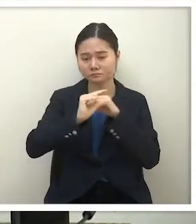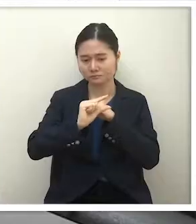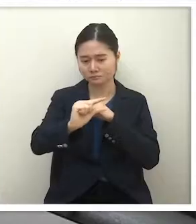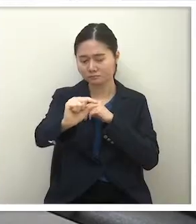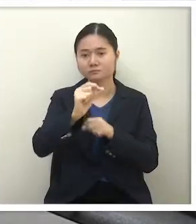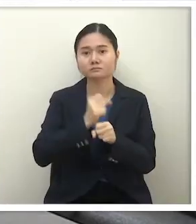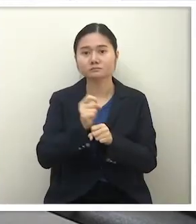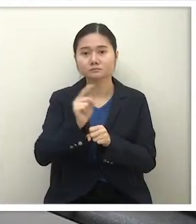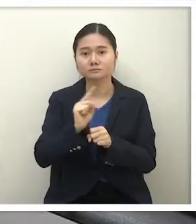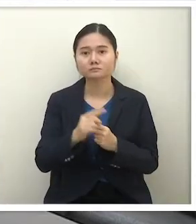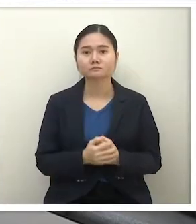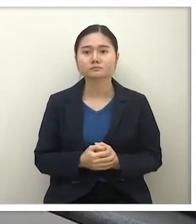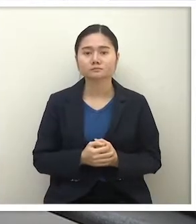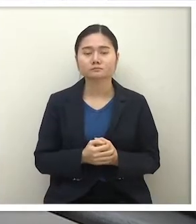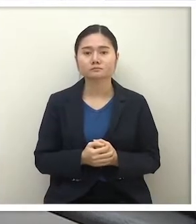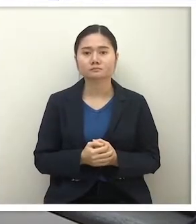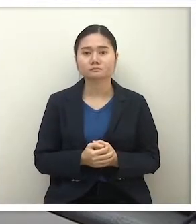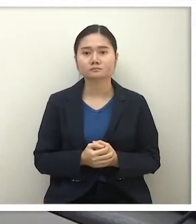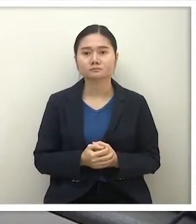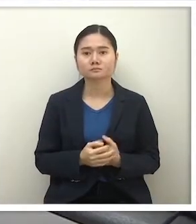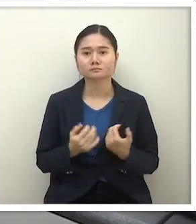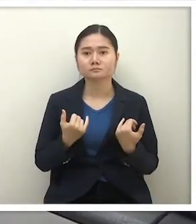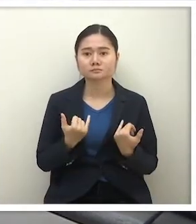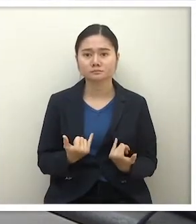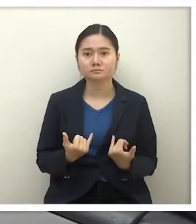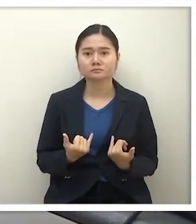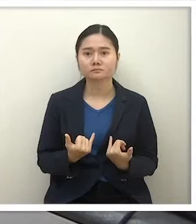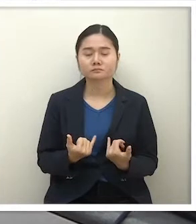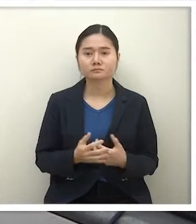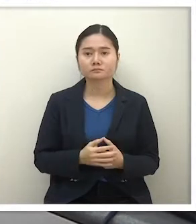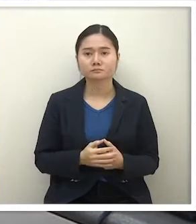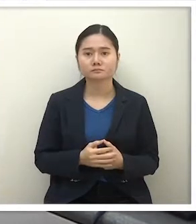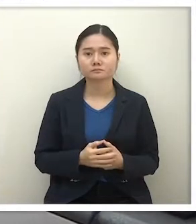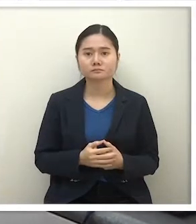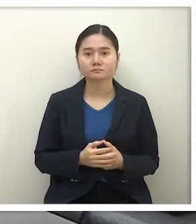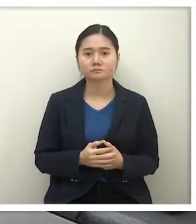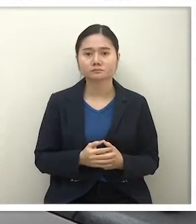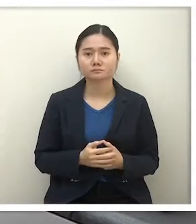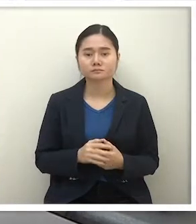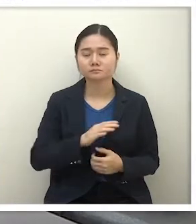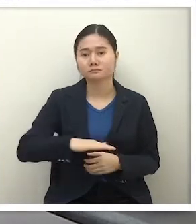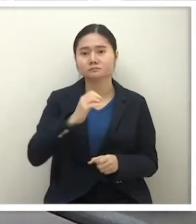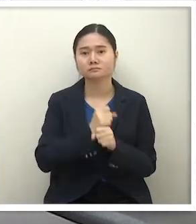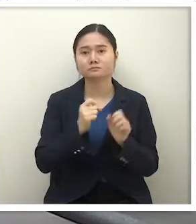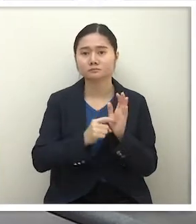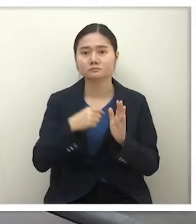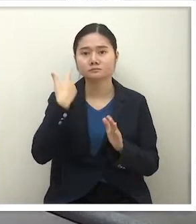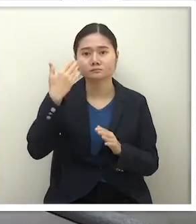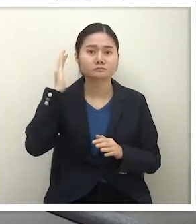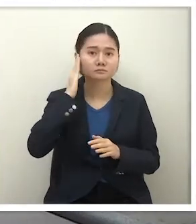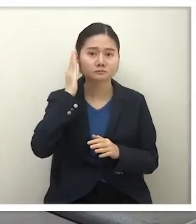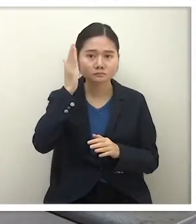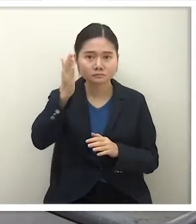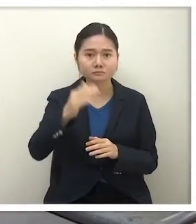ได้อย่างไรใช่ไหมครับเพราะฉะนั้นวันนี้เนี่ยเราเอาแบบคร่าวๆก่อนเดี๋ยวครั้งต่อ